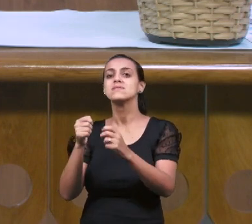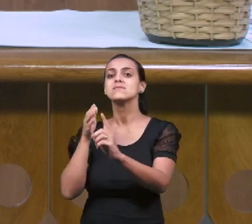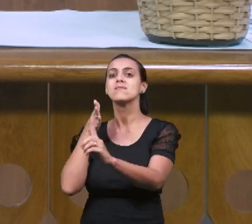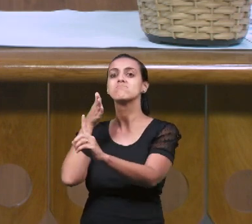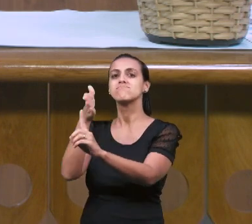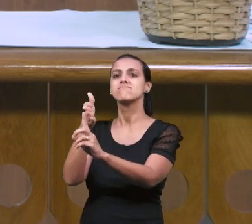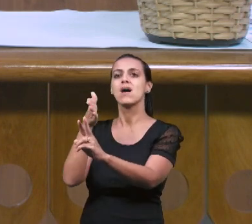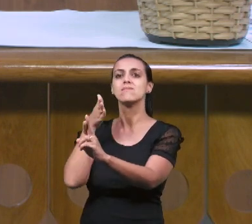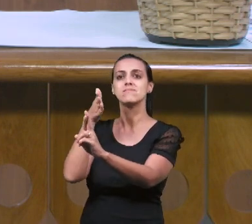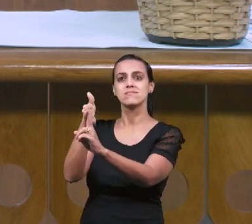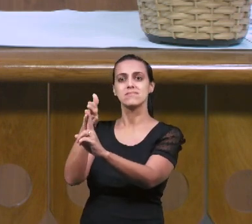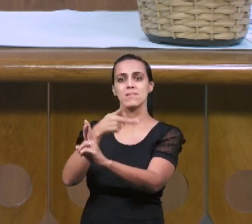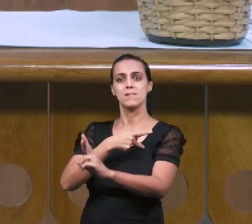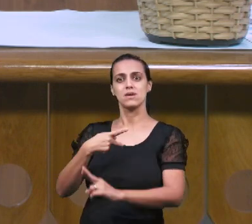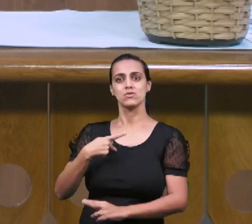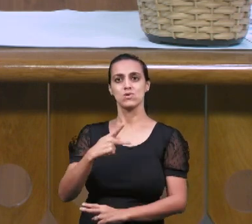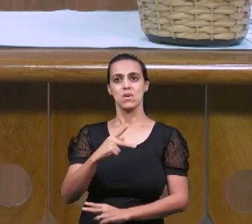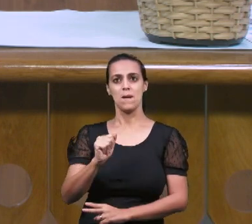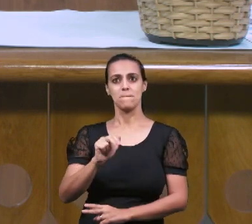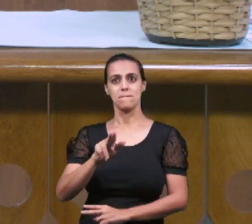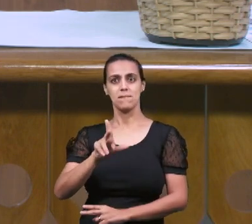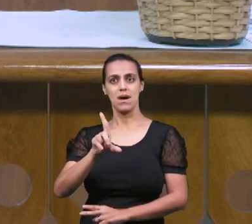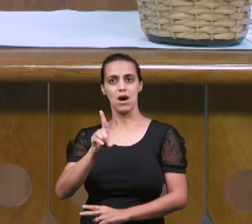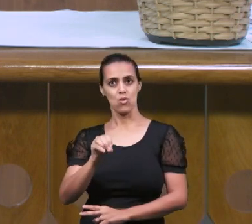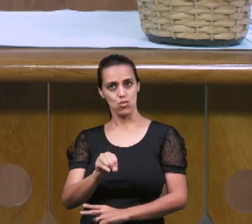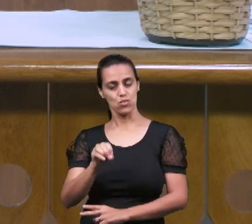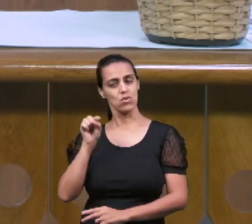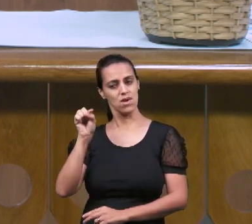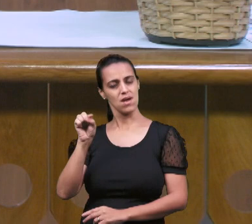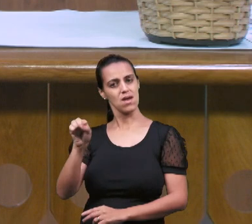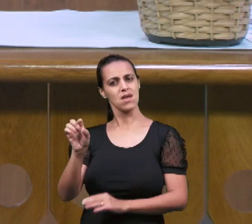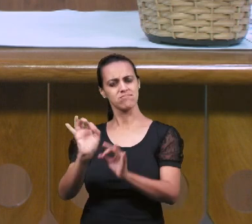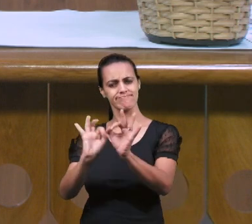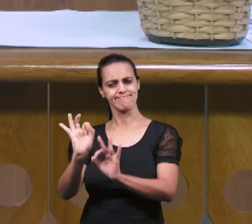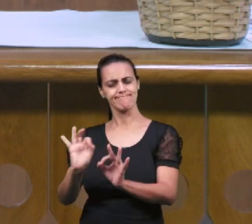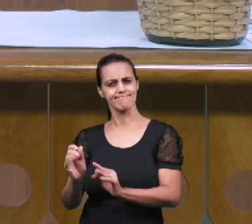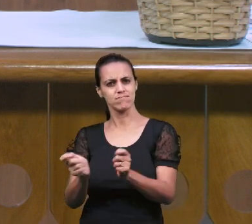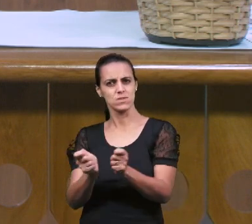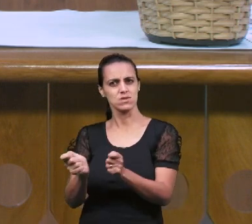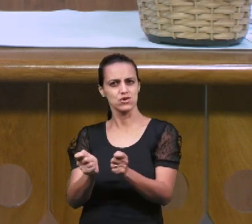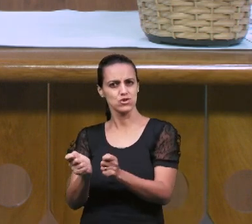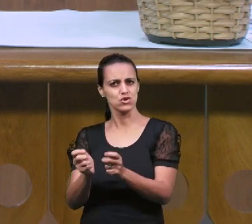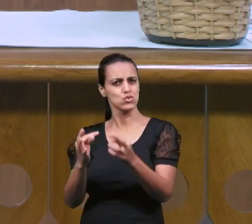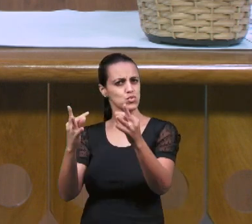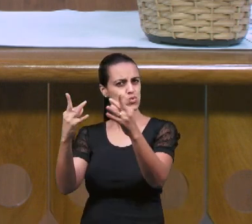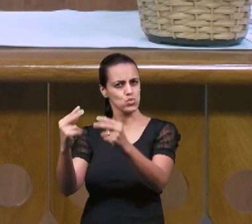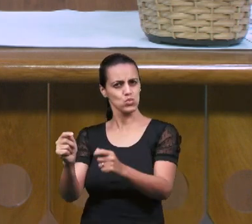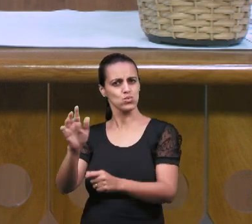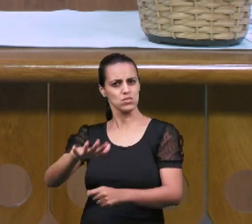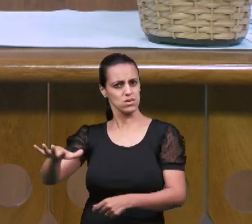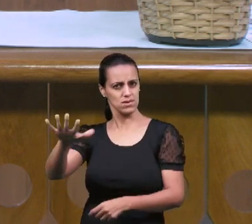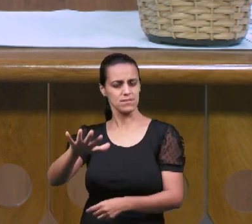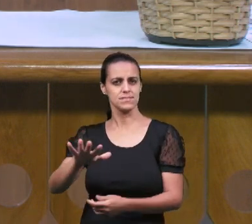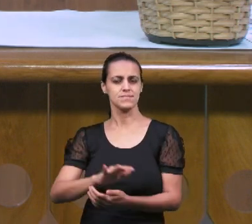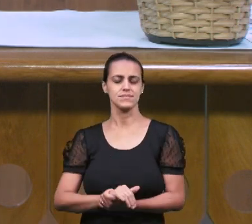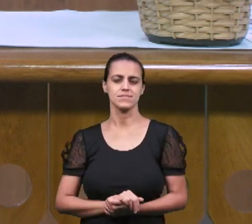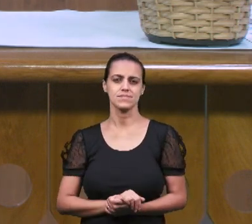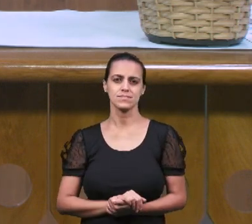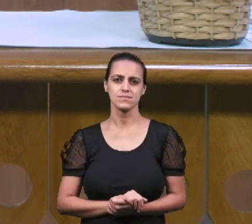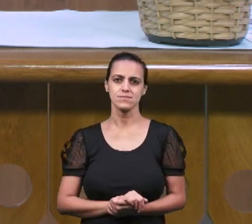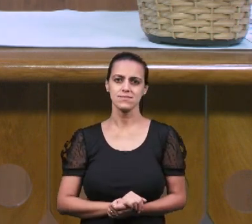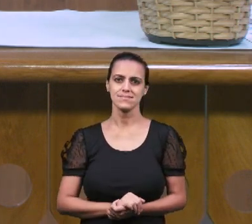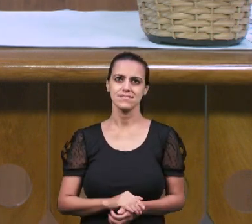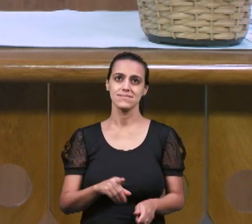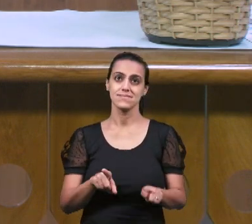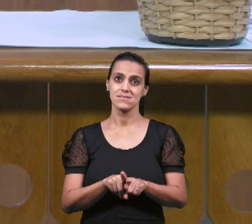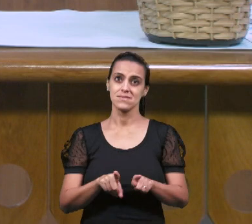comment obtenir de l'aide, vous pouvez contacter le pasteur Alberto dans cette région qui coordonne l'assistance.